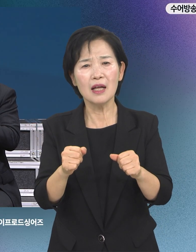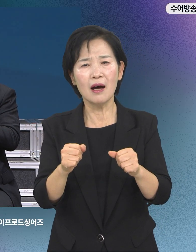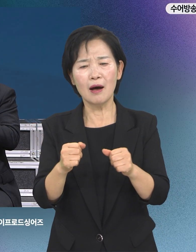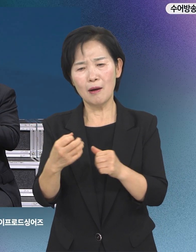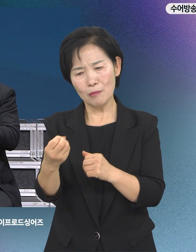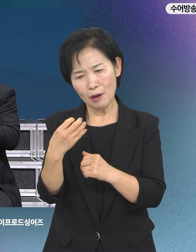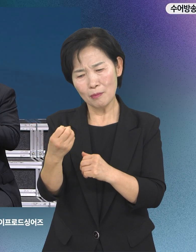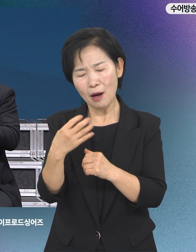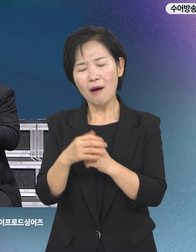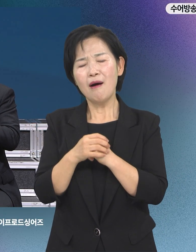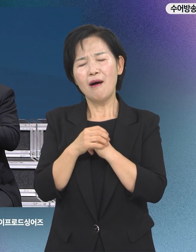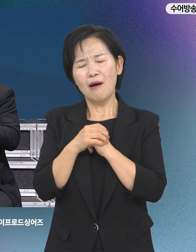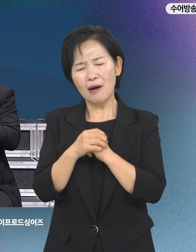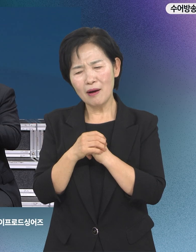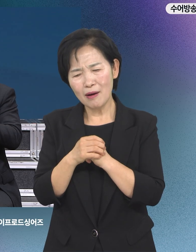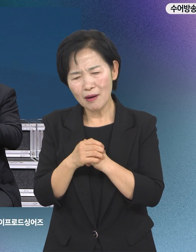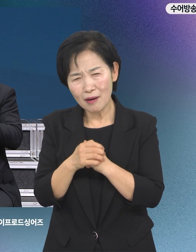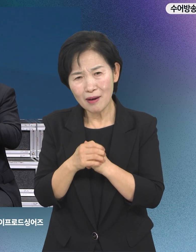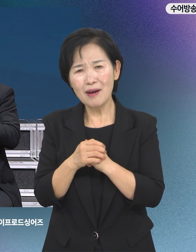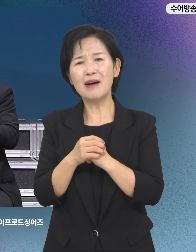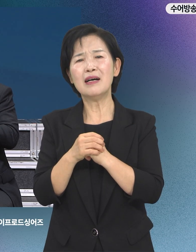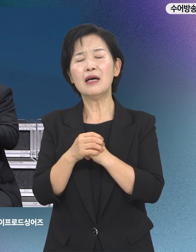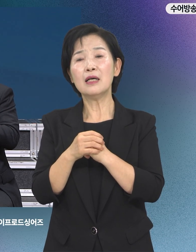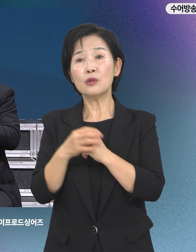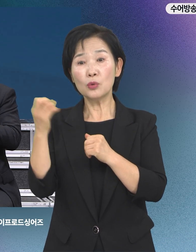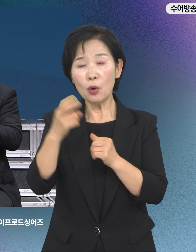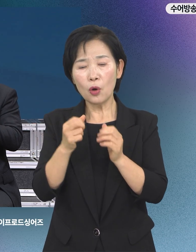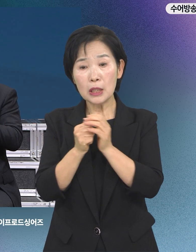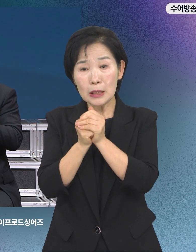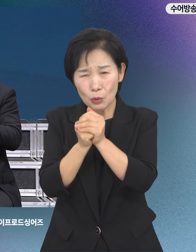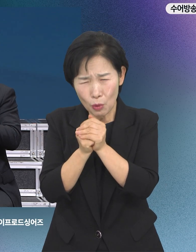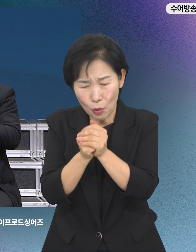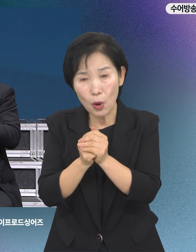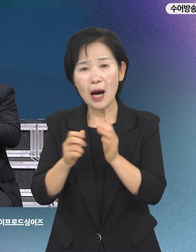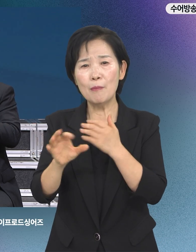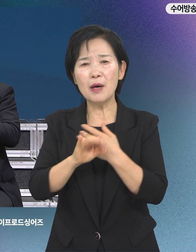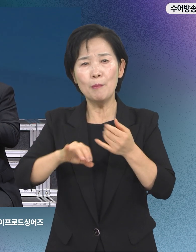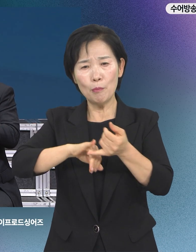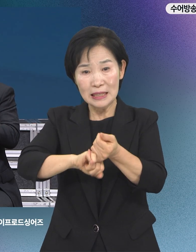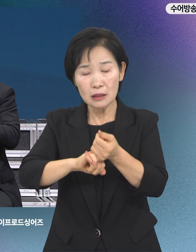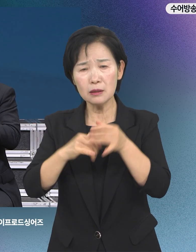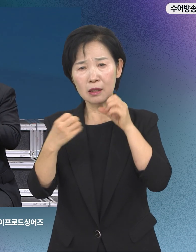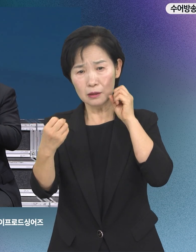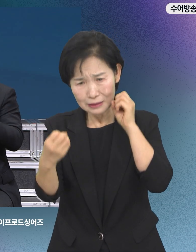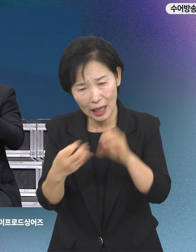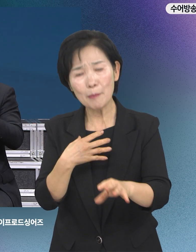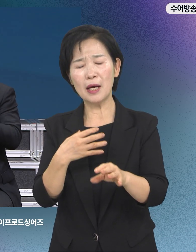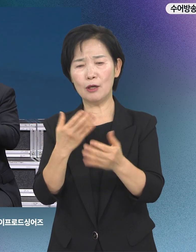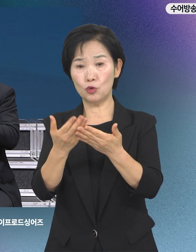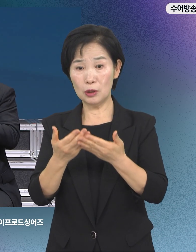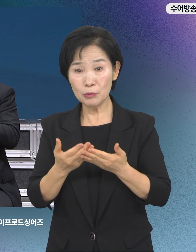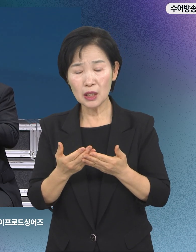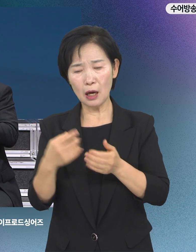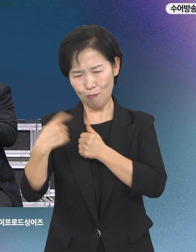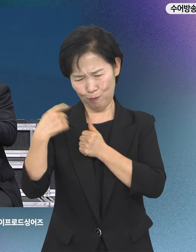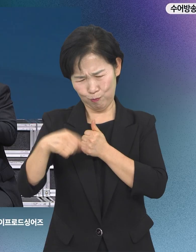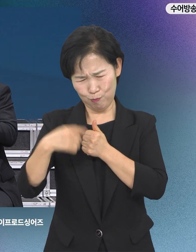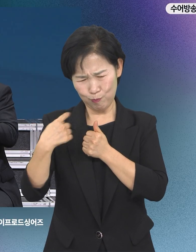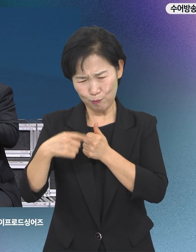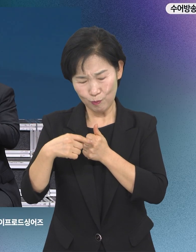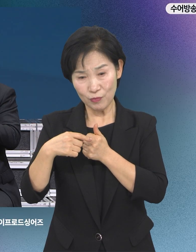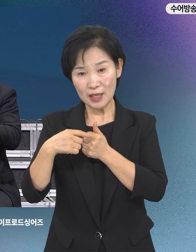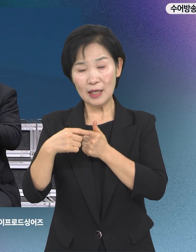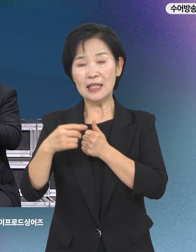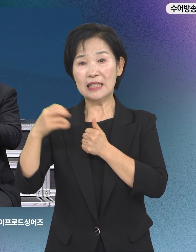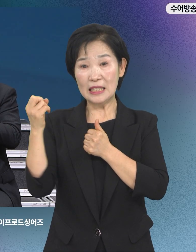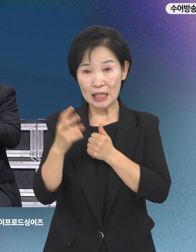수옥 성도님, 하나님은 간절한 기도를 반드시 들어주시는 분이세요. 그때부터 목사님은 저의 묶인 일들을